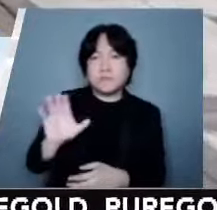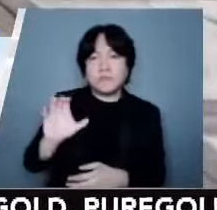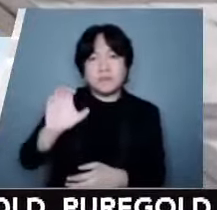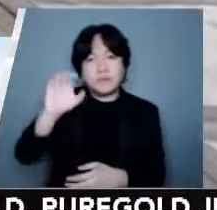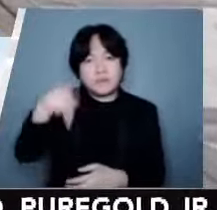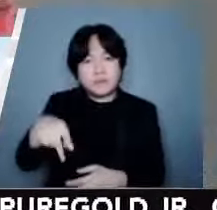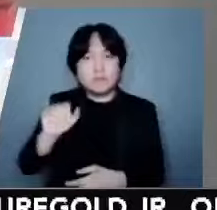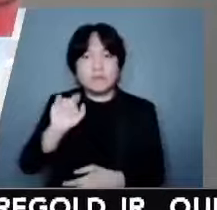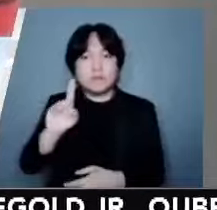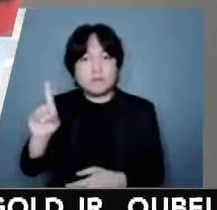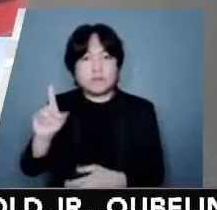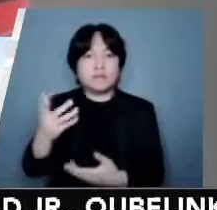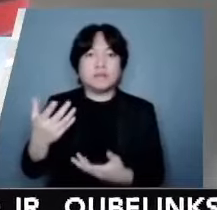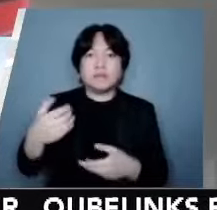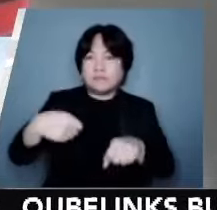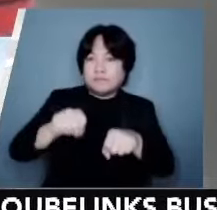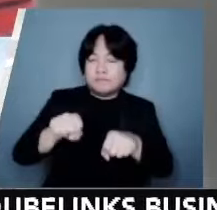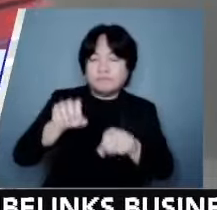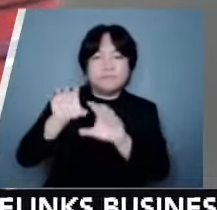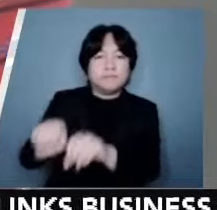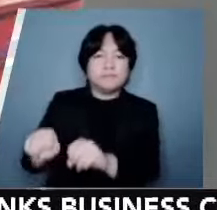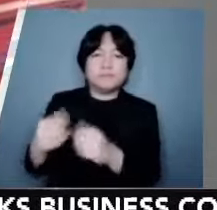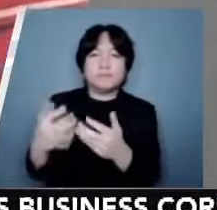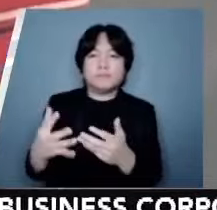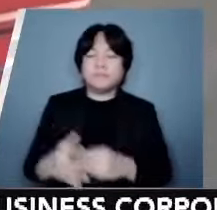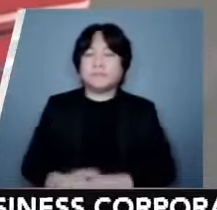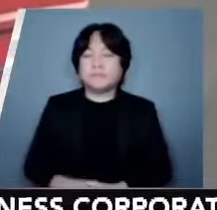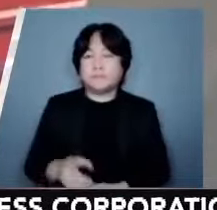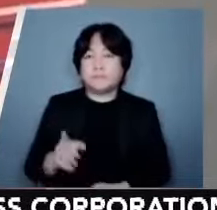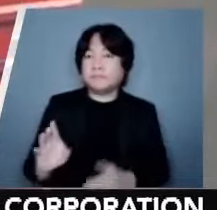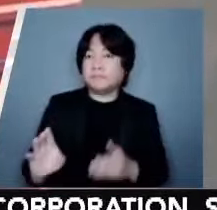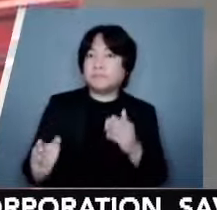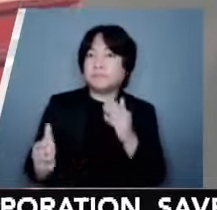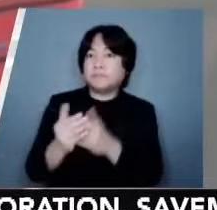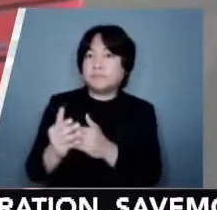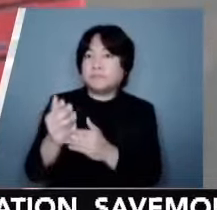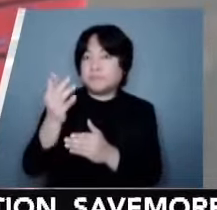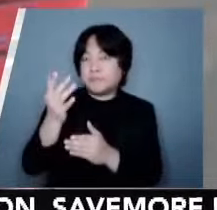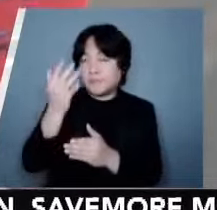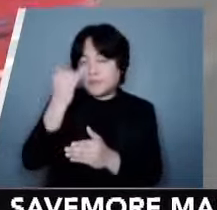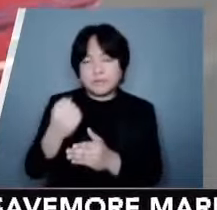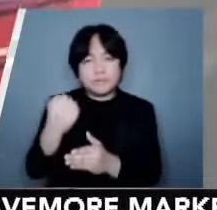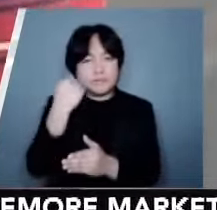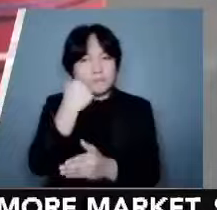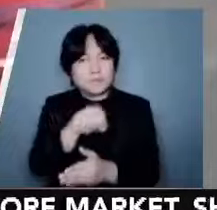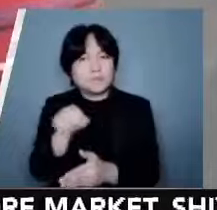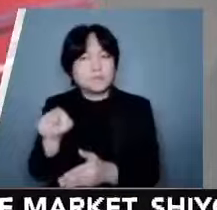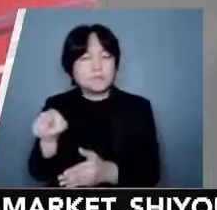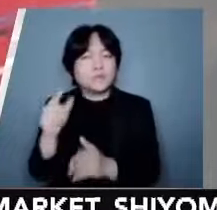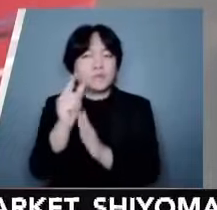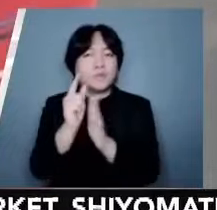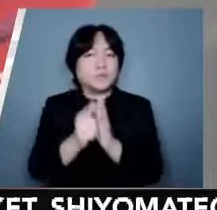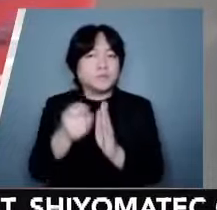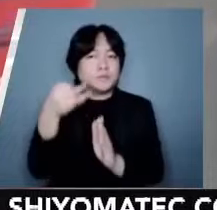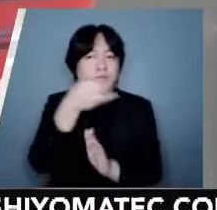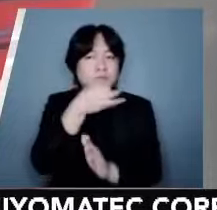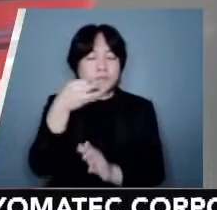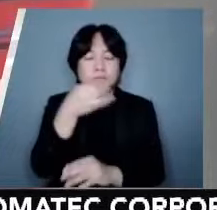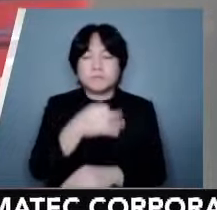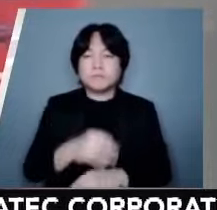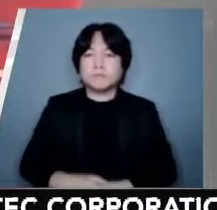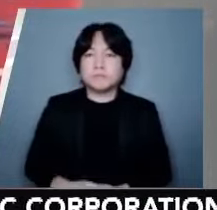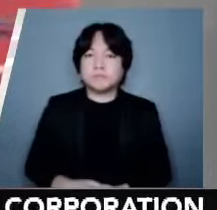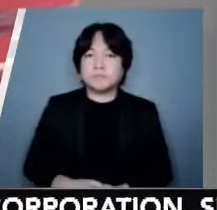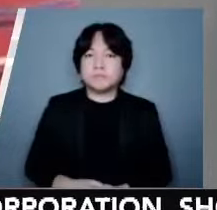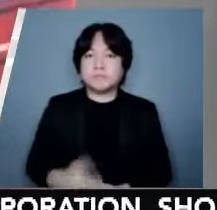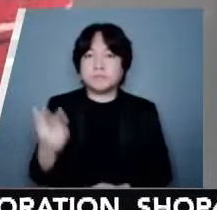motorsiklo na ginamit ng mga suspect. Mahaharap sila sa reklamong paglabag sa Comprehensive Dangerous Drugs Act. Hindi nagbigay ng pahayag ang